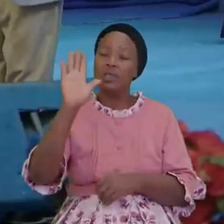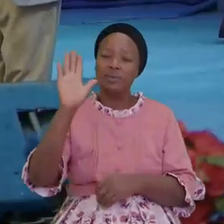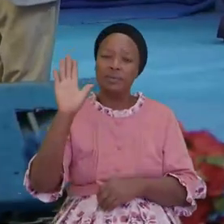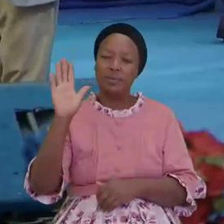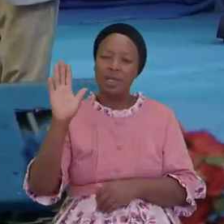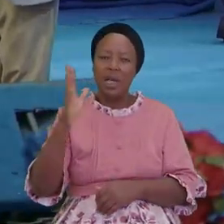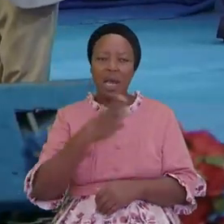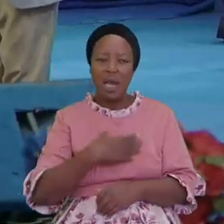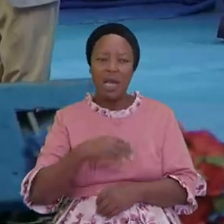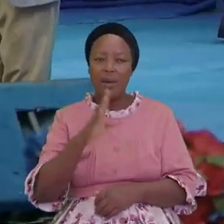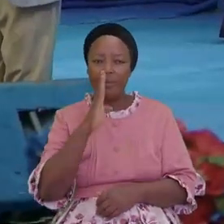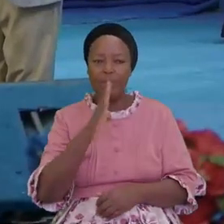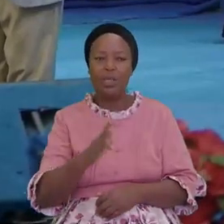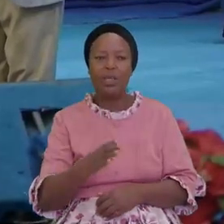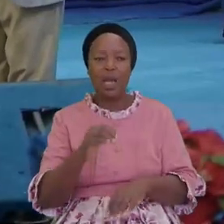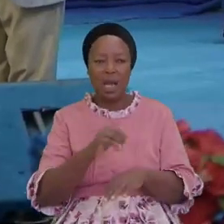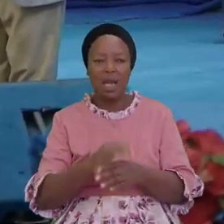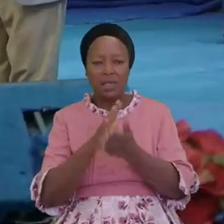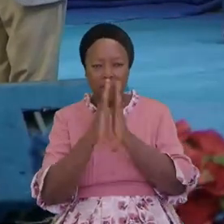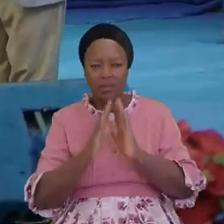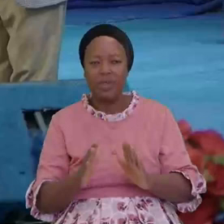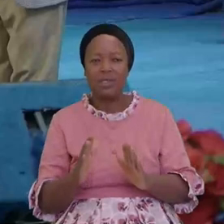Attache-toi donc à lui